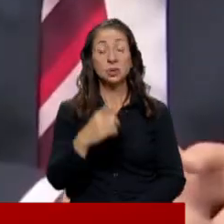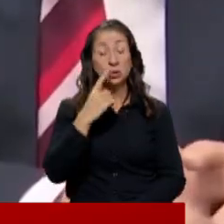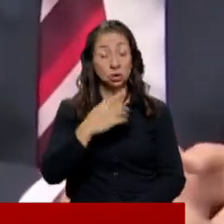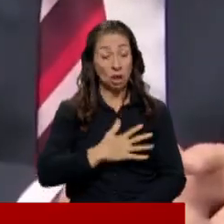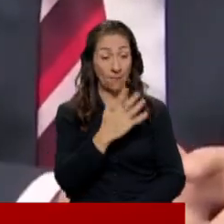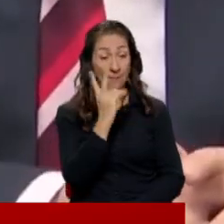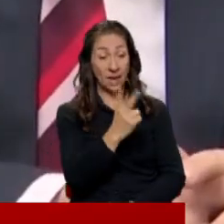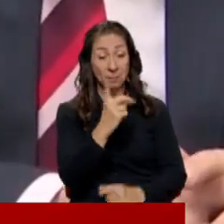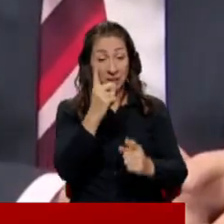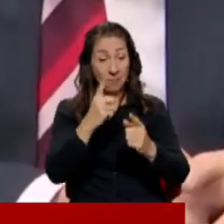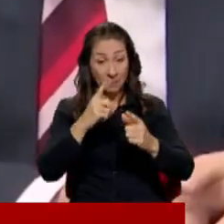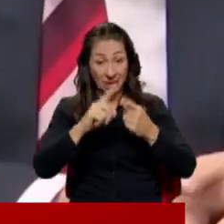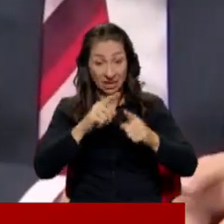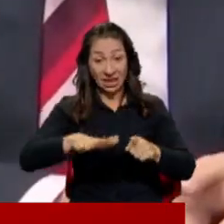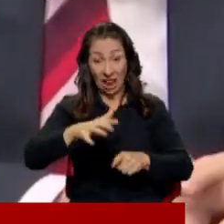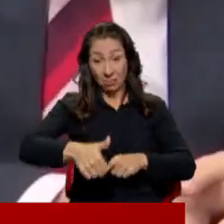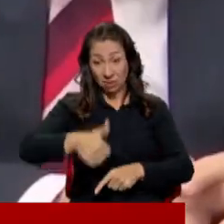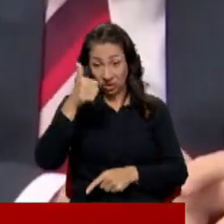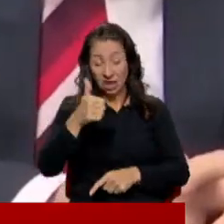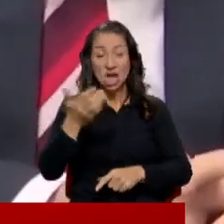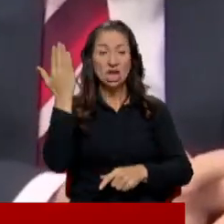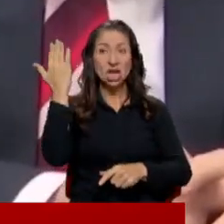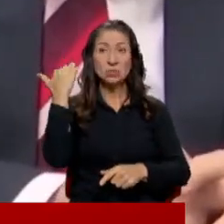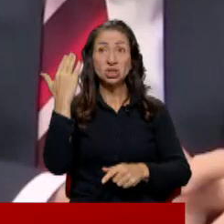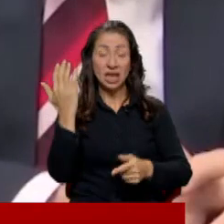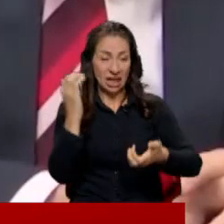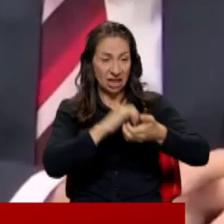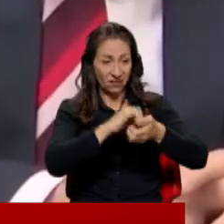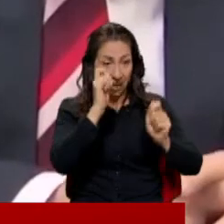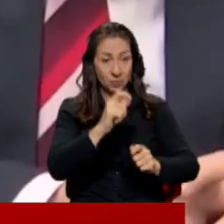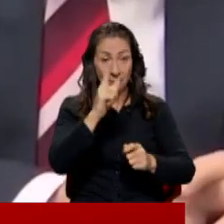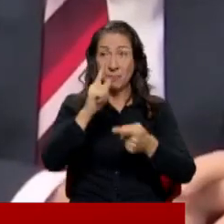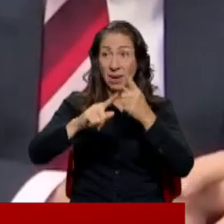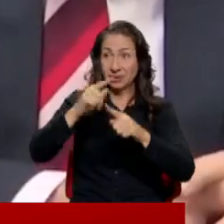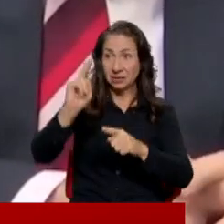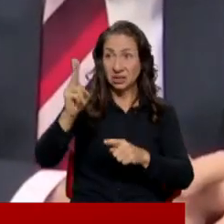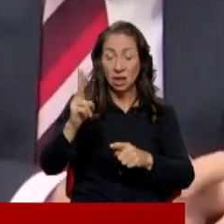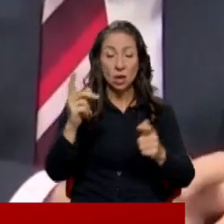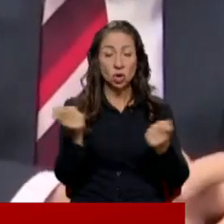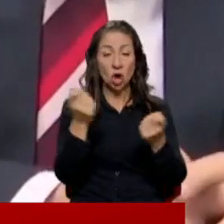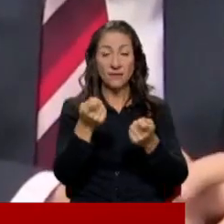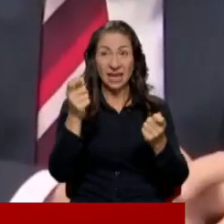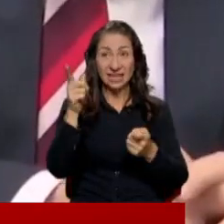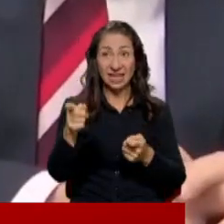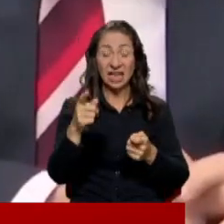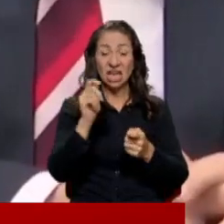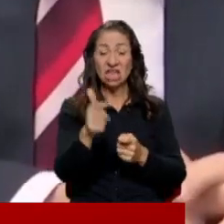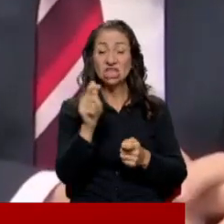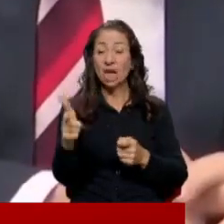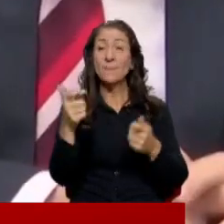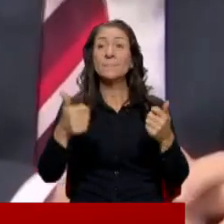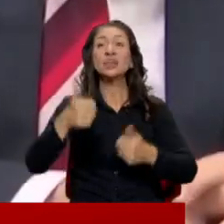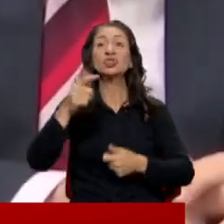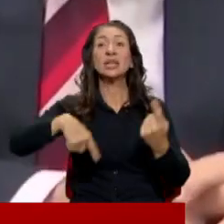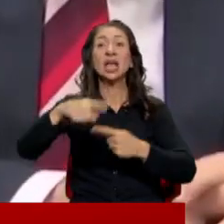Cumhuriyet Halk Partisi gibi bir partinin genel başkanı, geçmişte ittifak yaptığımız bir partinin aktif görevdeki ilçe